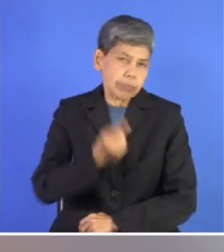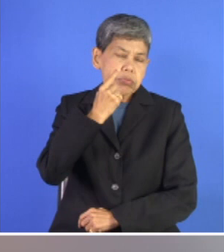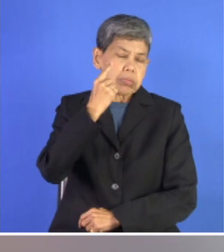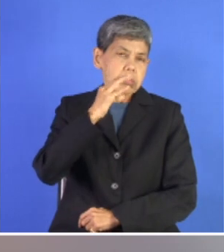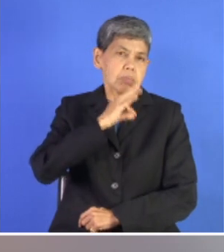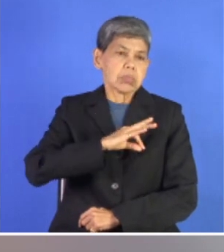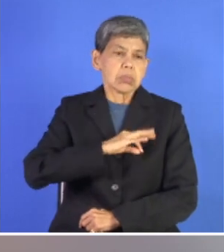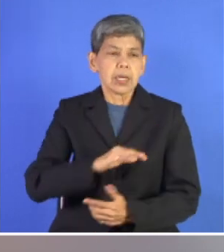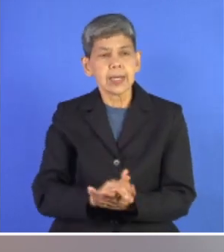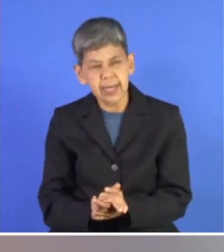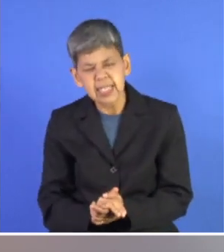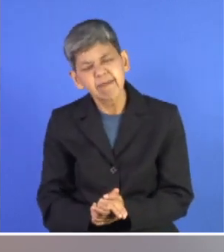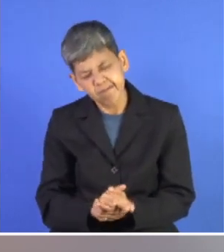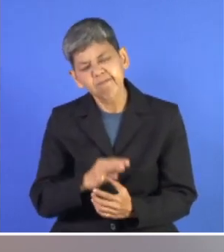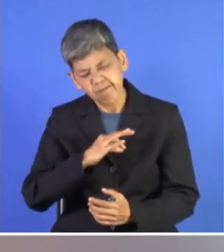ค่ะ